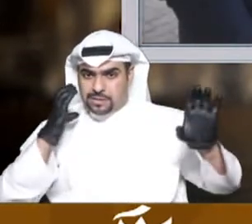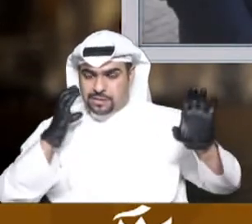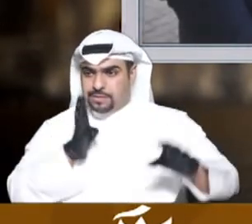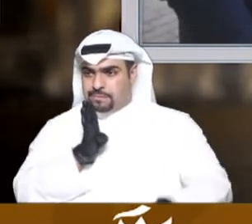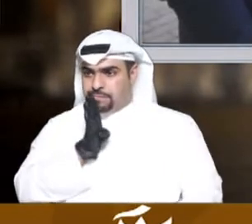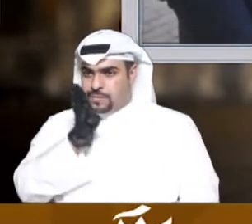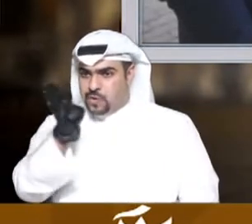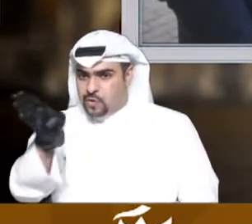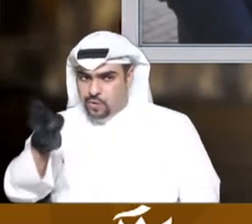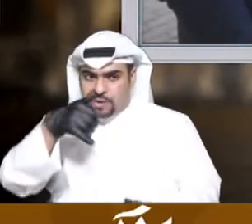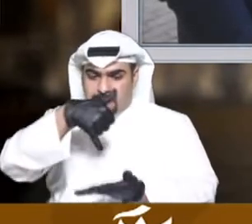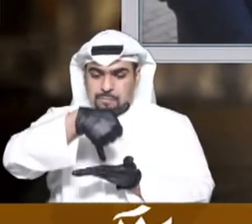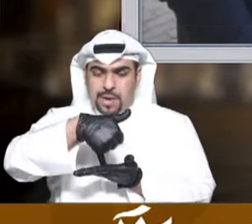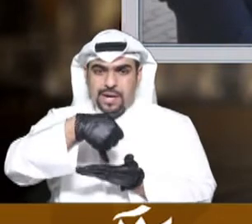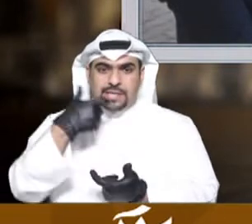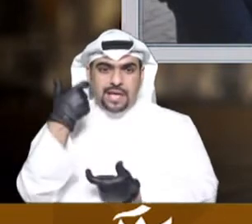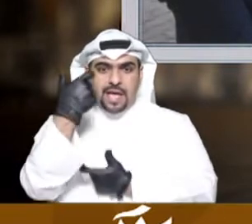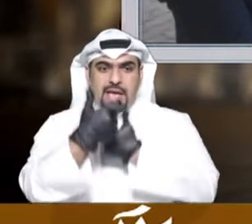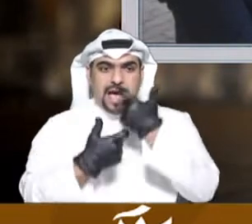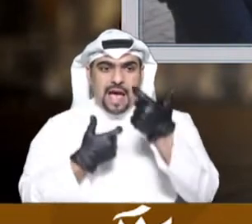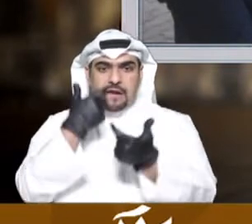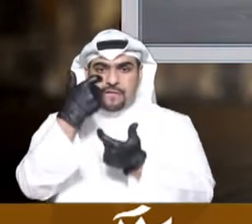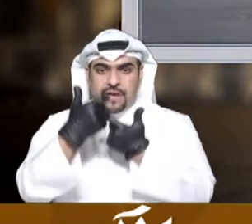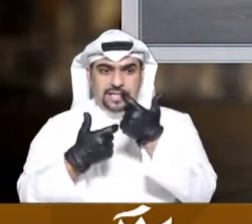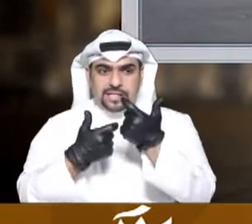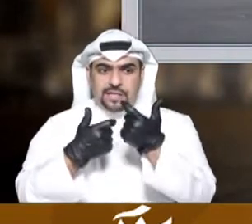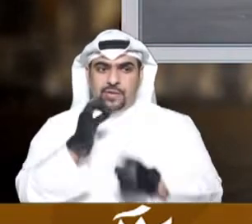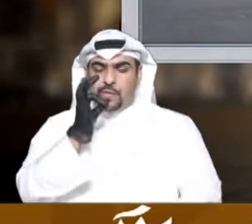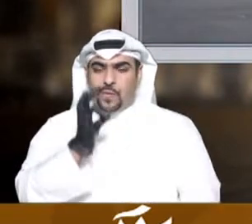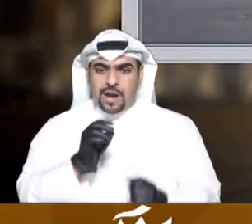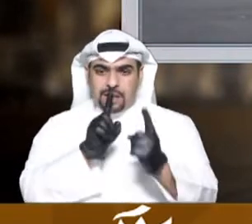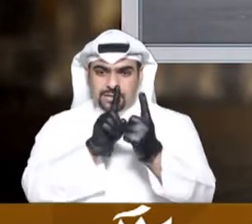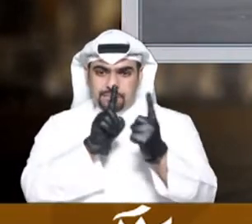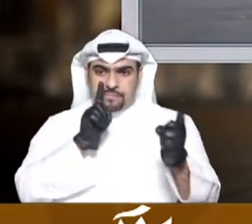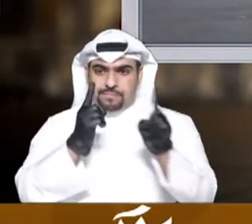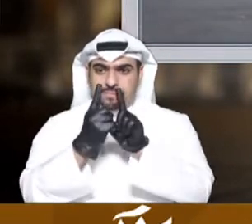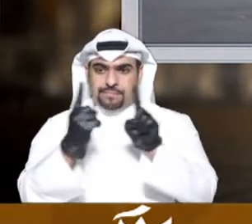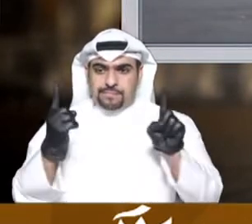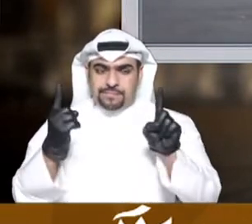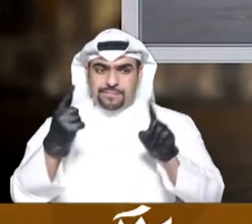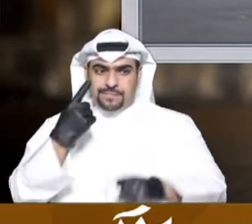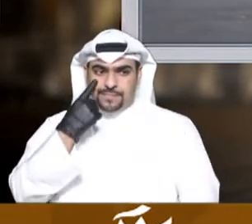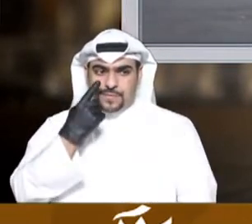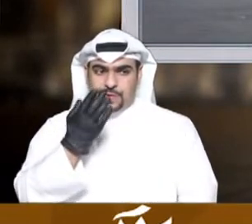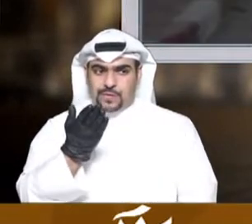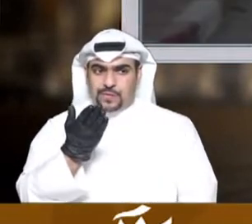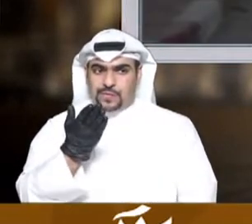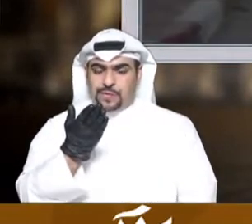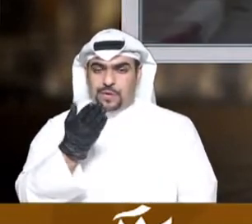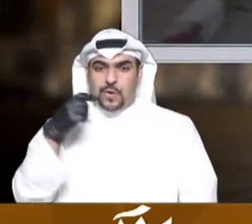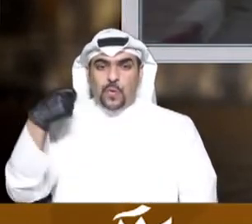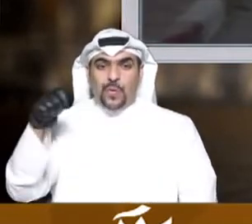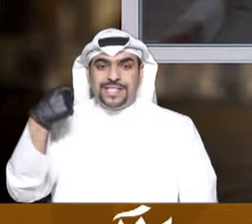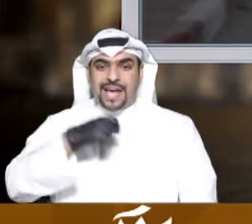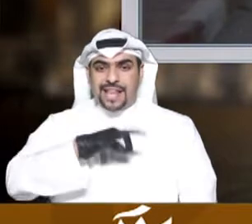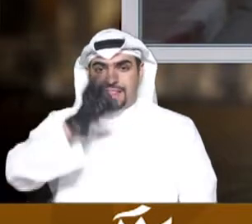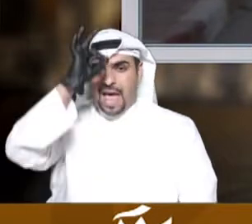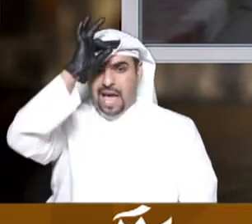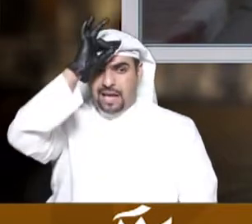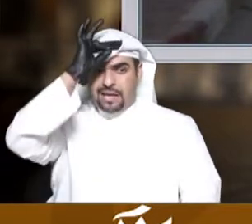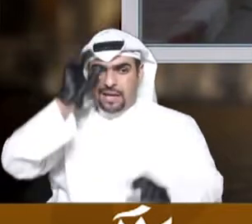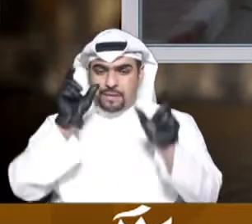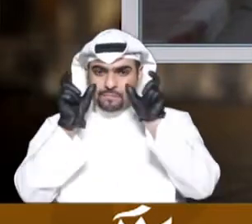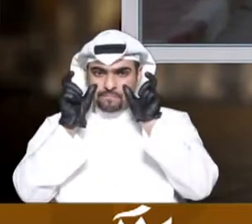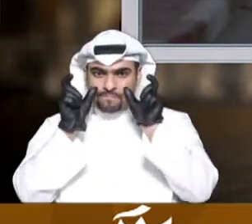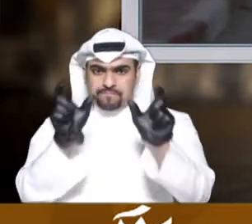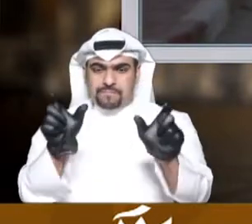يكون عمليه اللي هي عمليه تباعدي. يعني نشوف جهود الحقيقه اخواننا في المطار، وزاره الداخليه ايضا جهود كبيره جباره الحقيقه تبذل. وهني